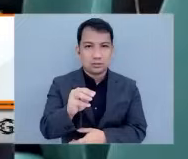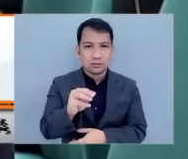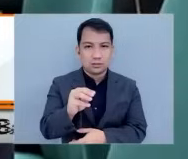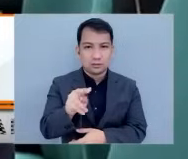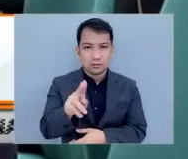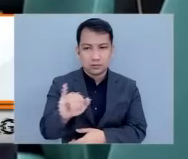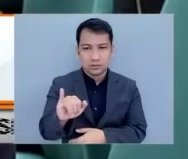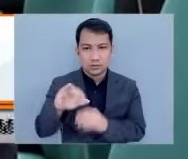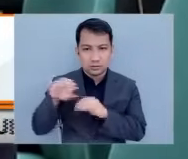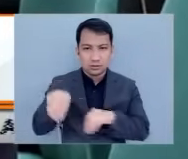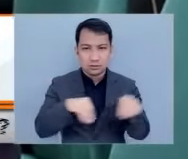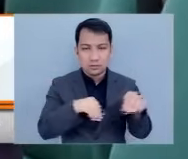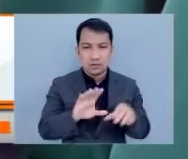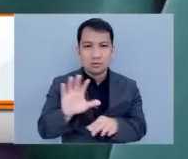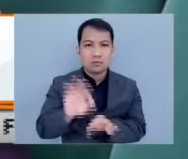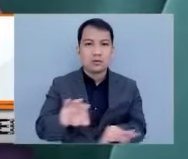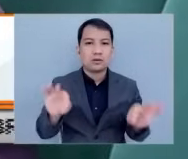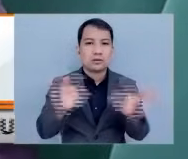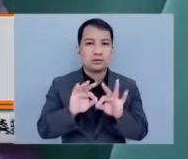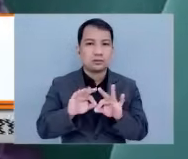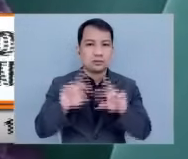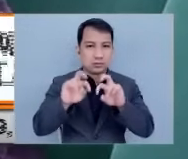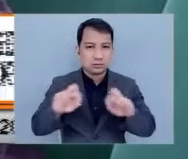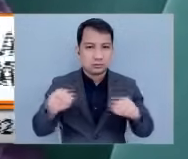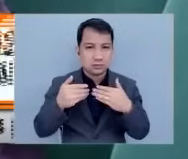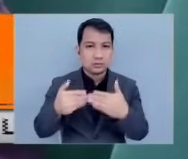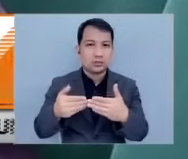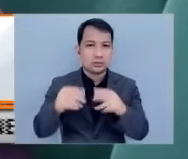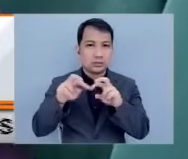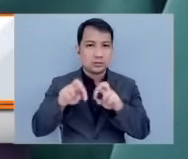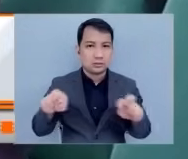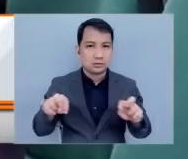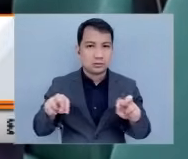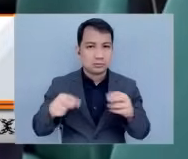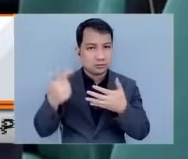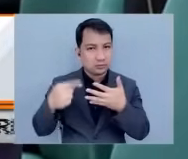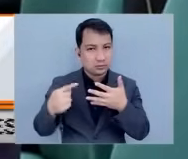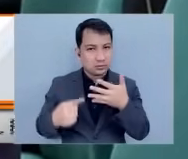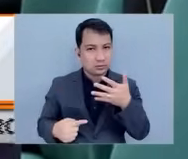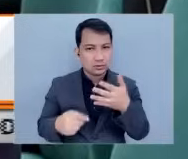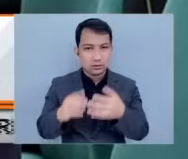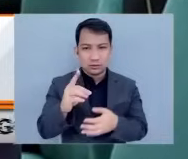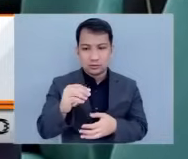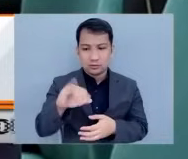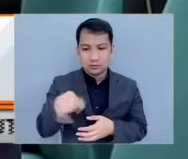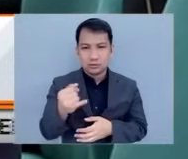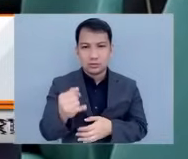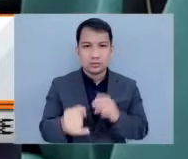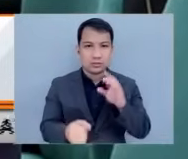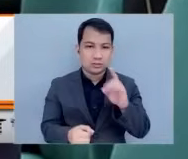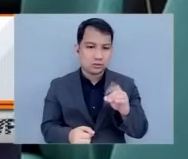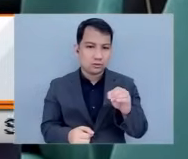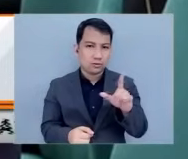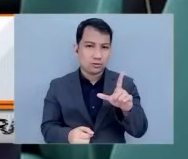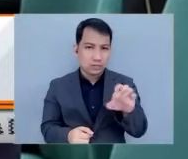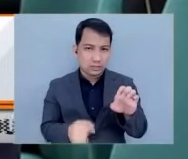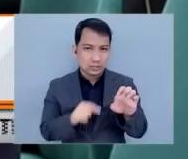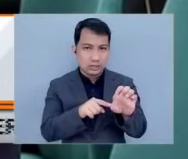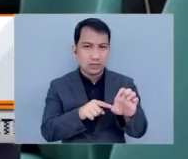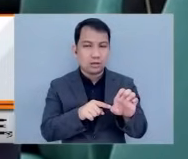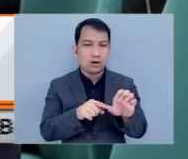trafficking. Kailangan din talaga yung patuloy na pag-inspect dito, di lamang ng DOJ, pati ng DOLE, kasi kung ano yung aspeto